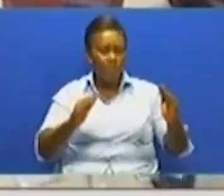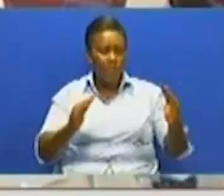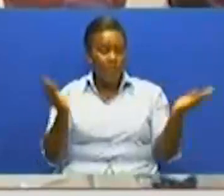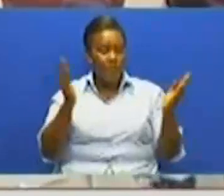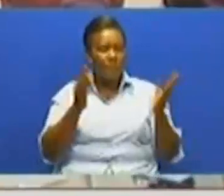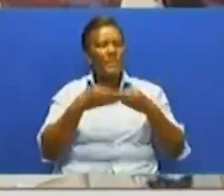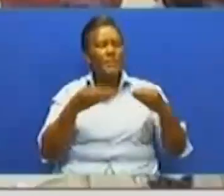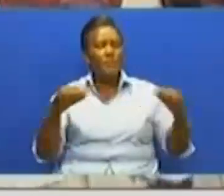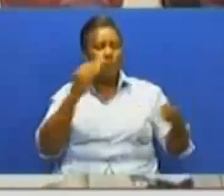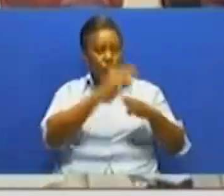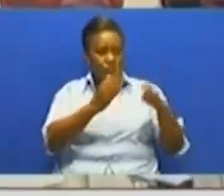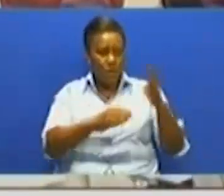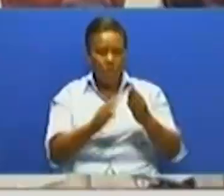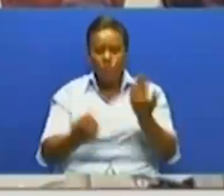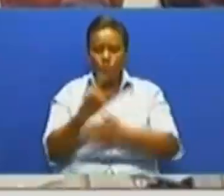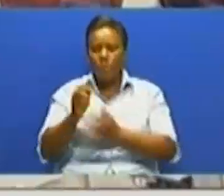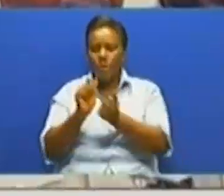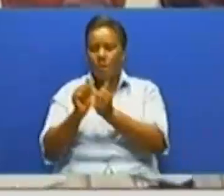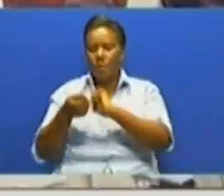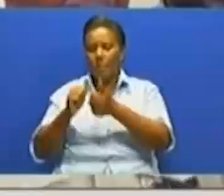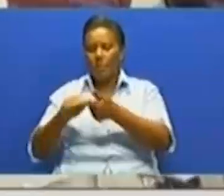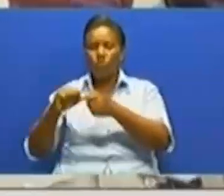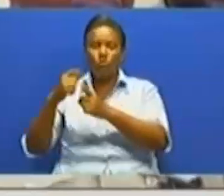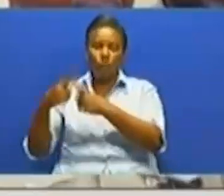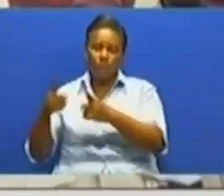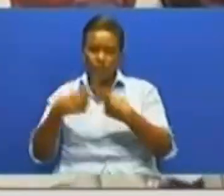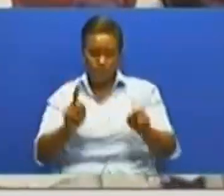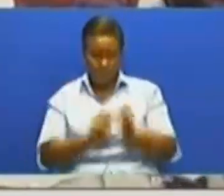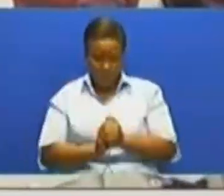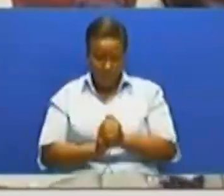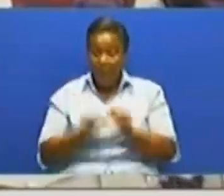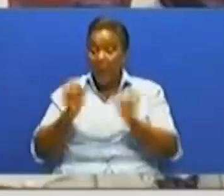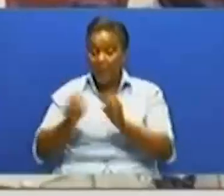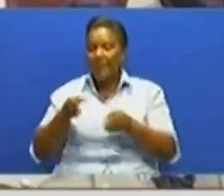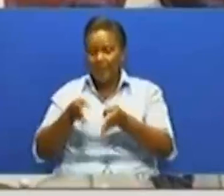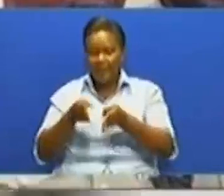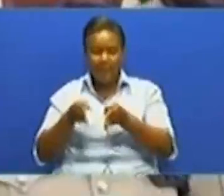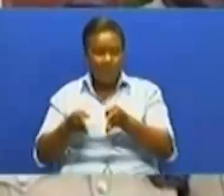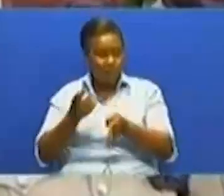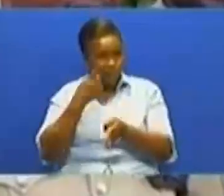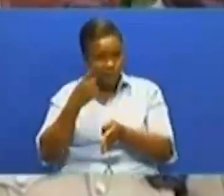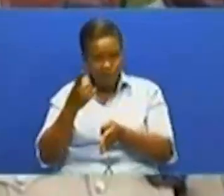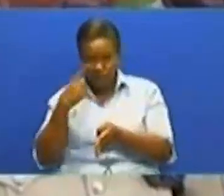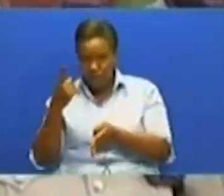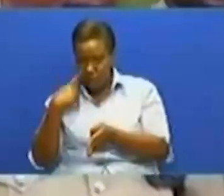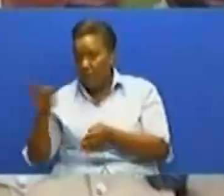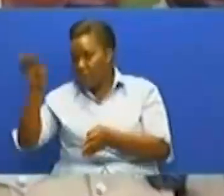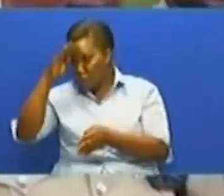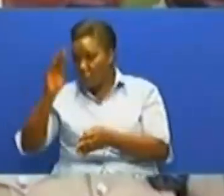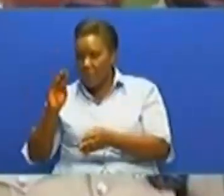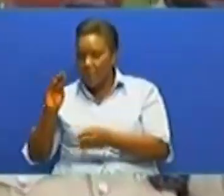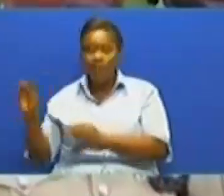zilichelewa kwa sababu mbalimbali kama nilivyowahi kueleza huko siku za nyuma. Lakini leo nimekuja kushuhudia kwamba kuna askari wameingia na